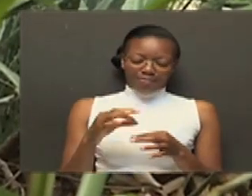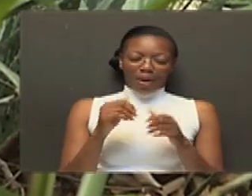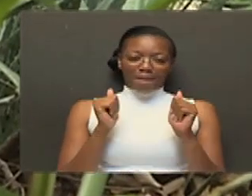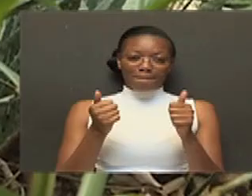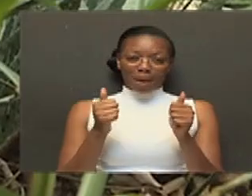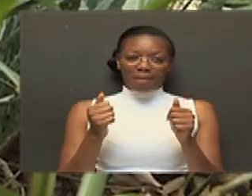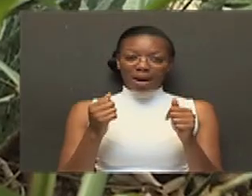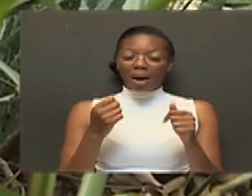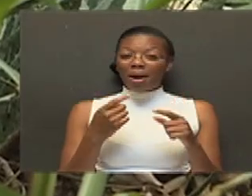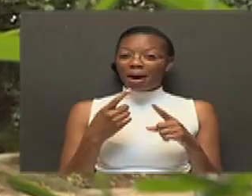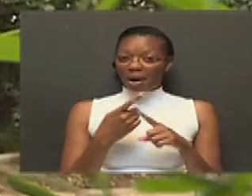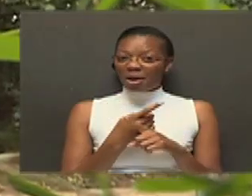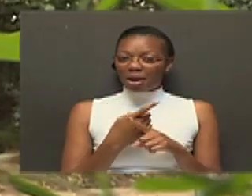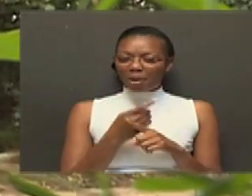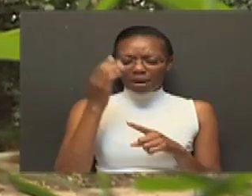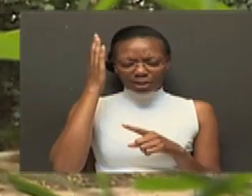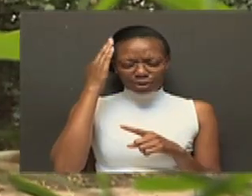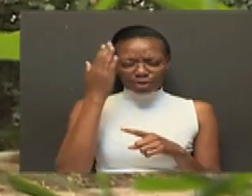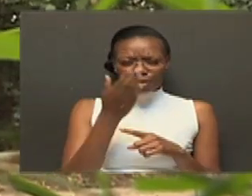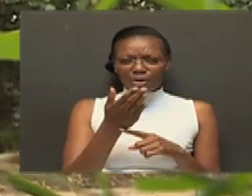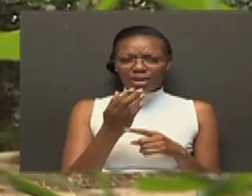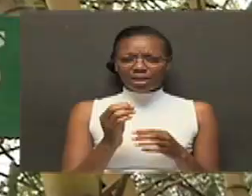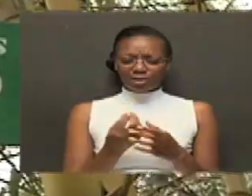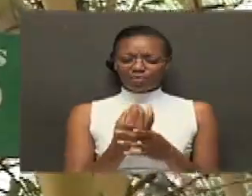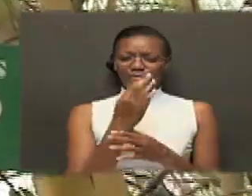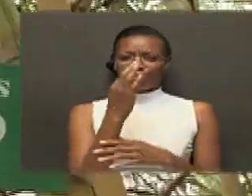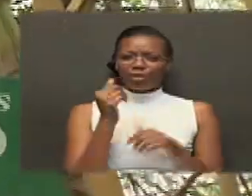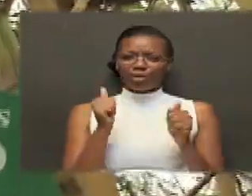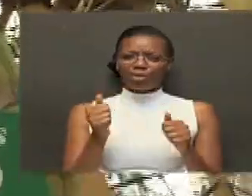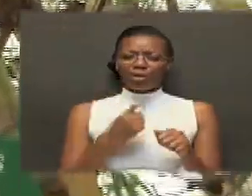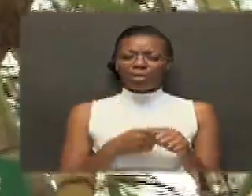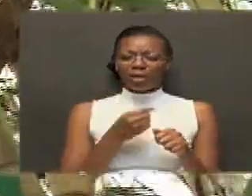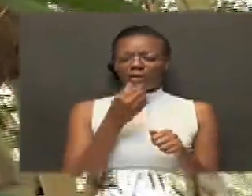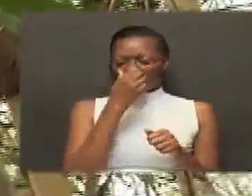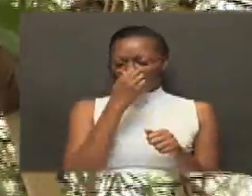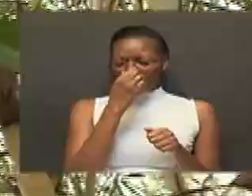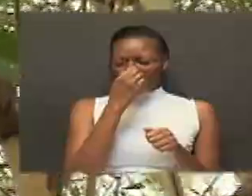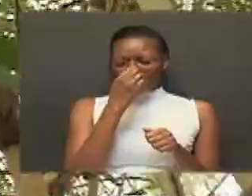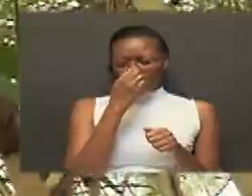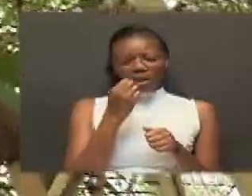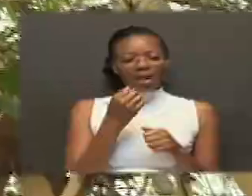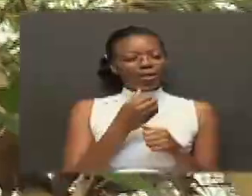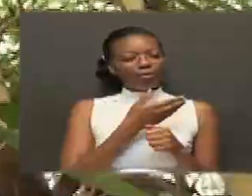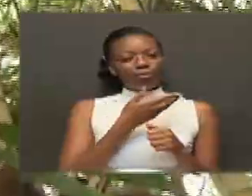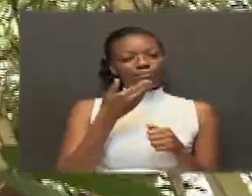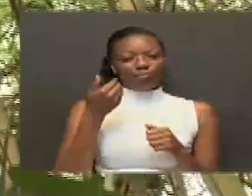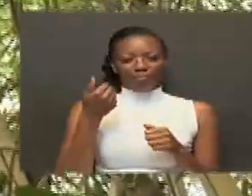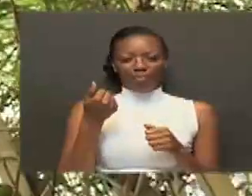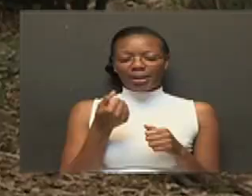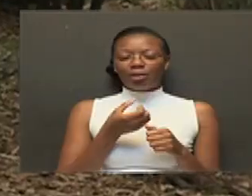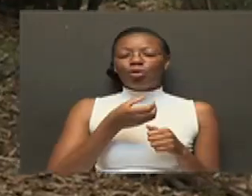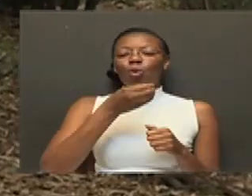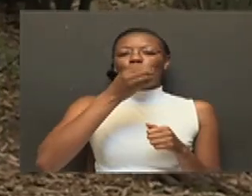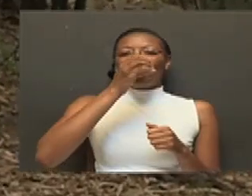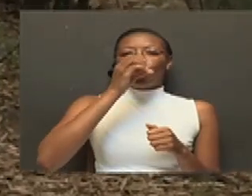Lakini ulijua mti huu ni mzuri sana kwa kutibu homa? Si hayo tu, kuna mambo mengi sana